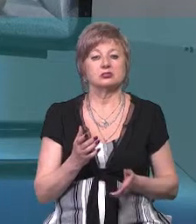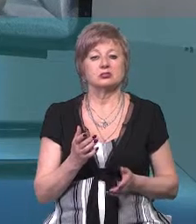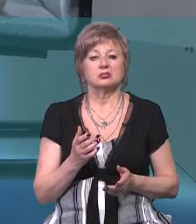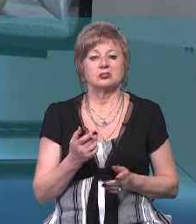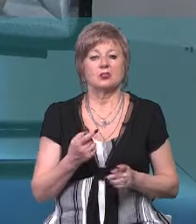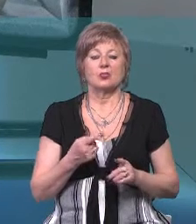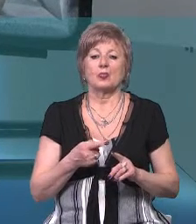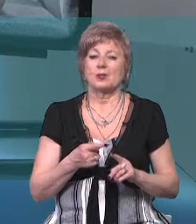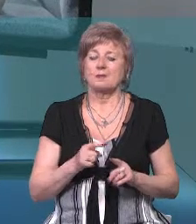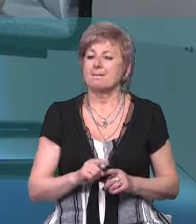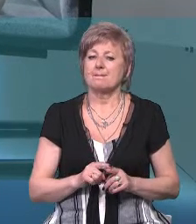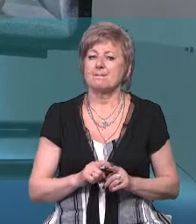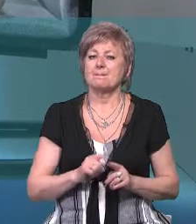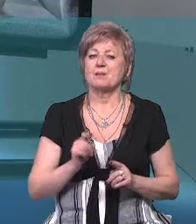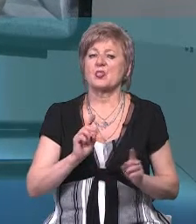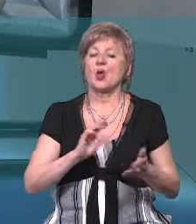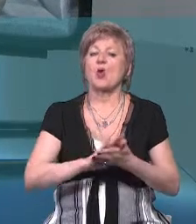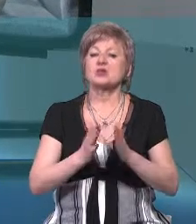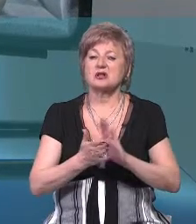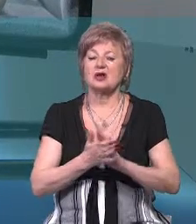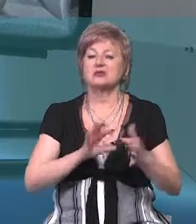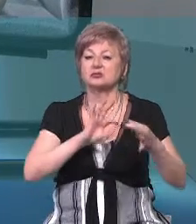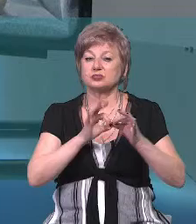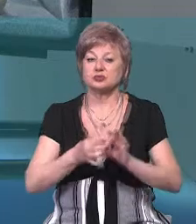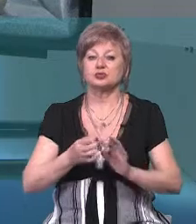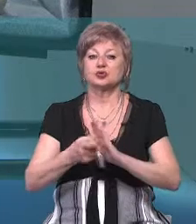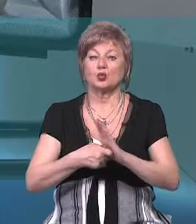чи з'явилися у поліції якісь нові обставини, ми зробили запит.